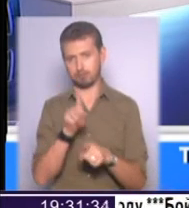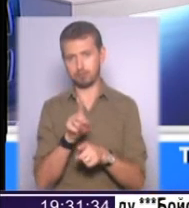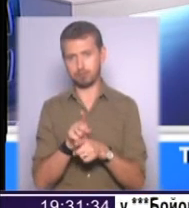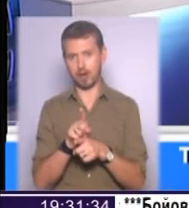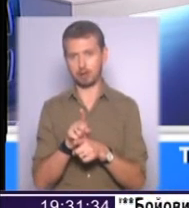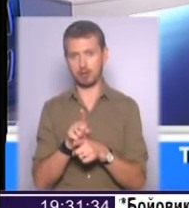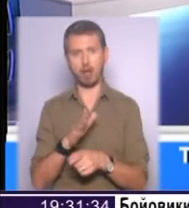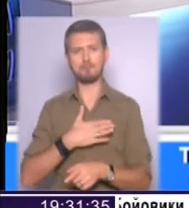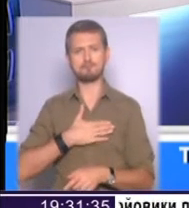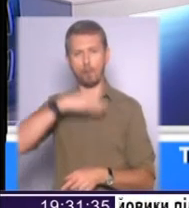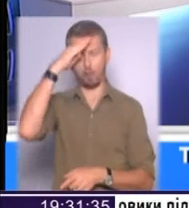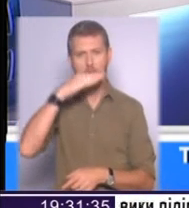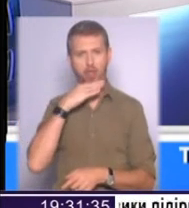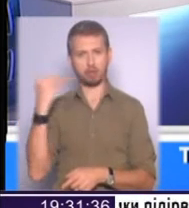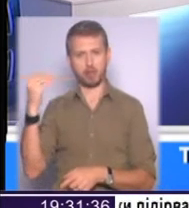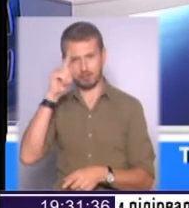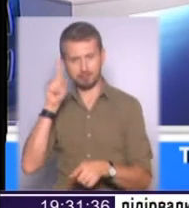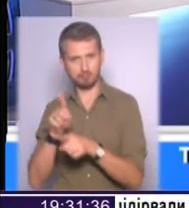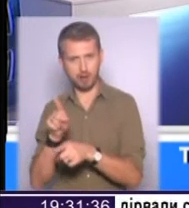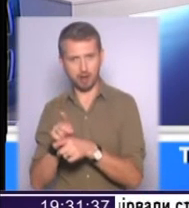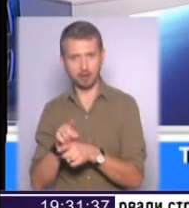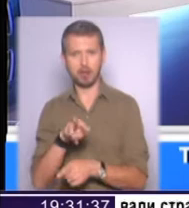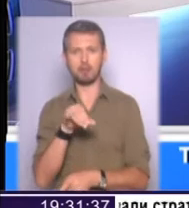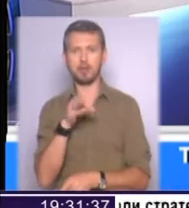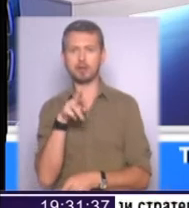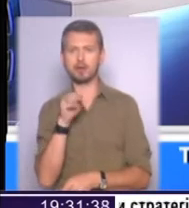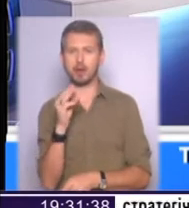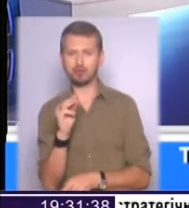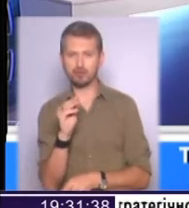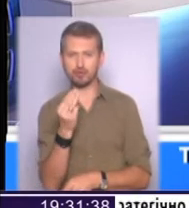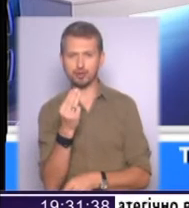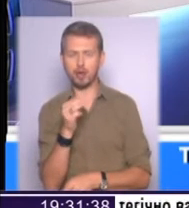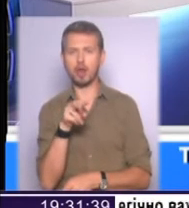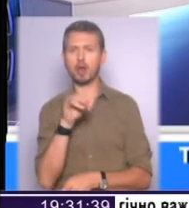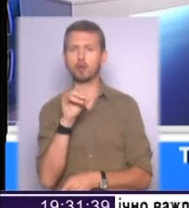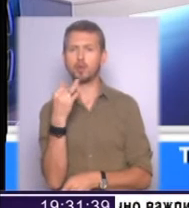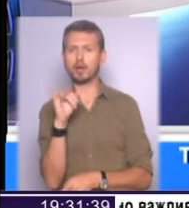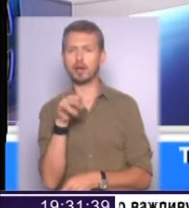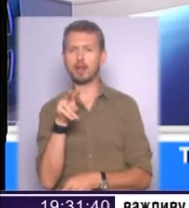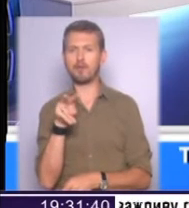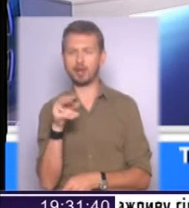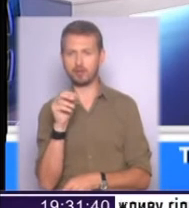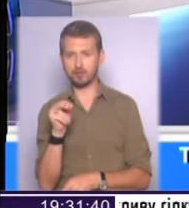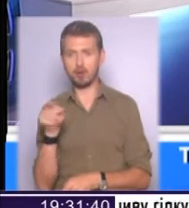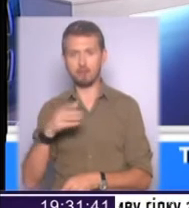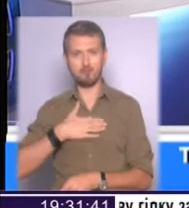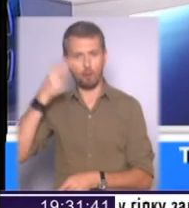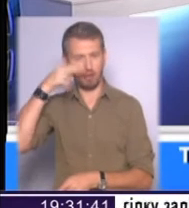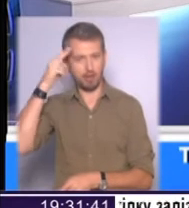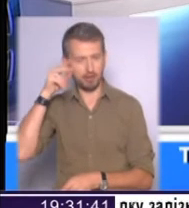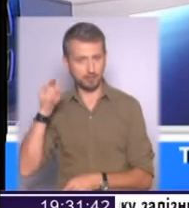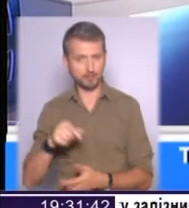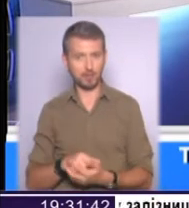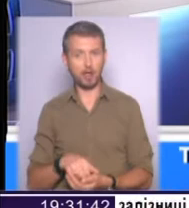отця, Матяш Юрій Лаврентьевич. Він київлянин. Це, виходить, мій дядя.